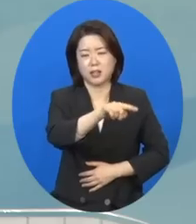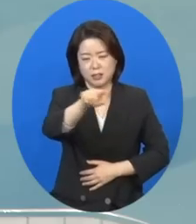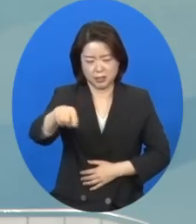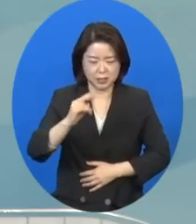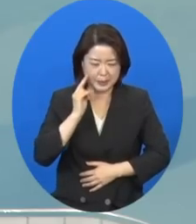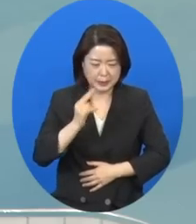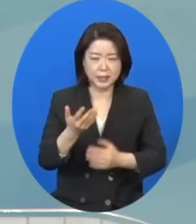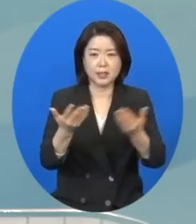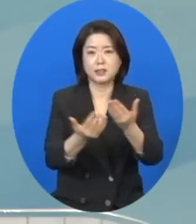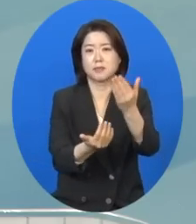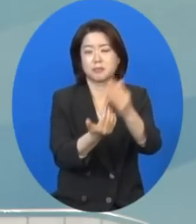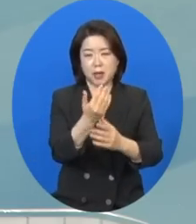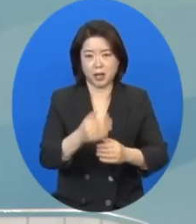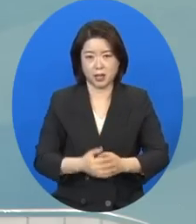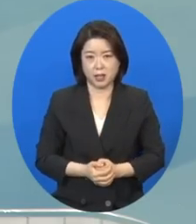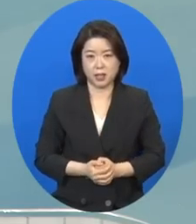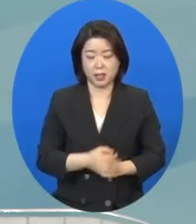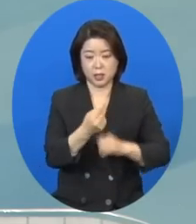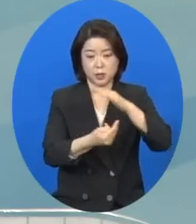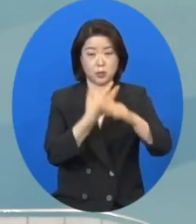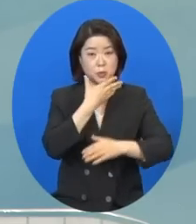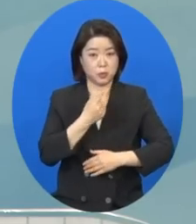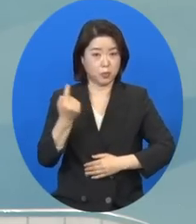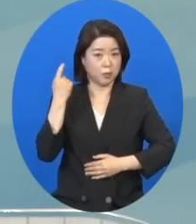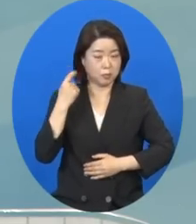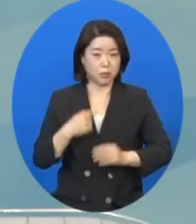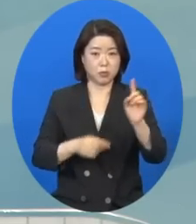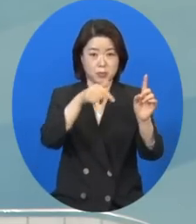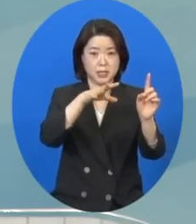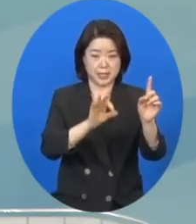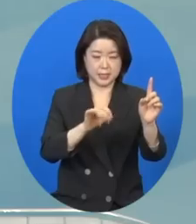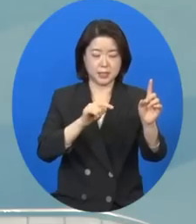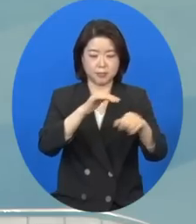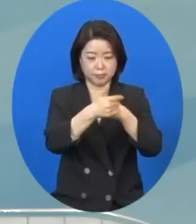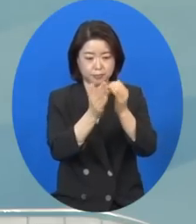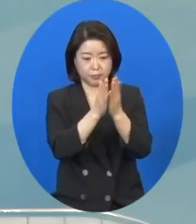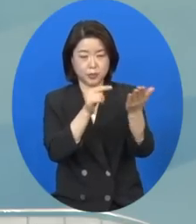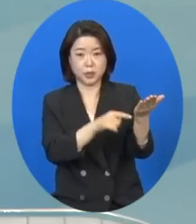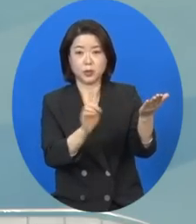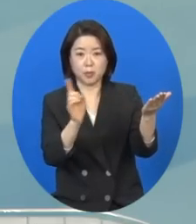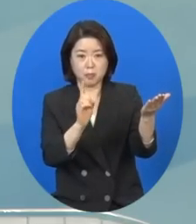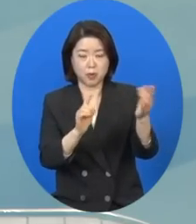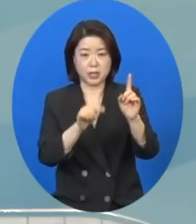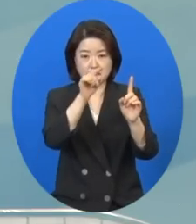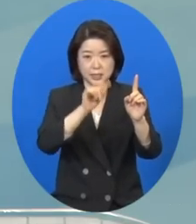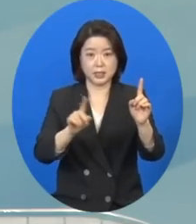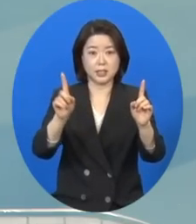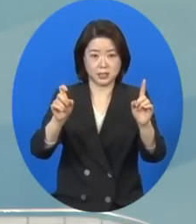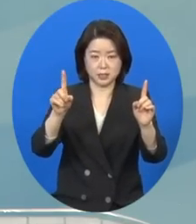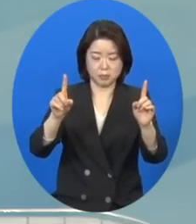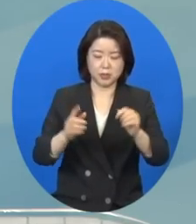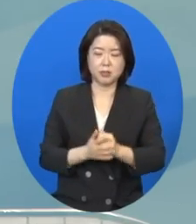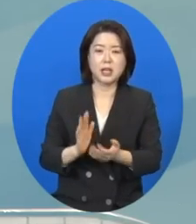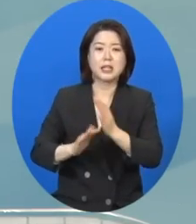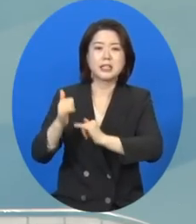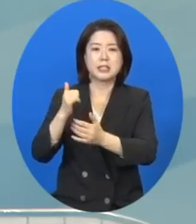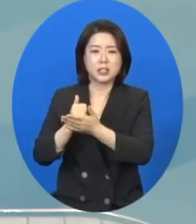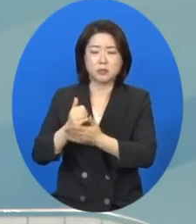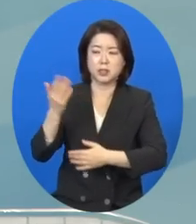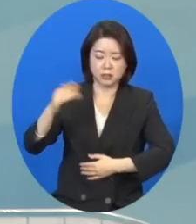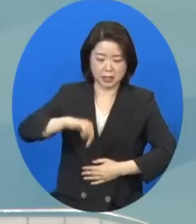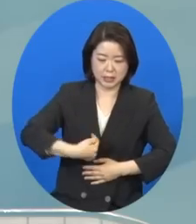것이죠 그러나 이미 요한복음 1장에서 성경은 이렇게 얘기를 하고 있습니다 1장 11절입니다 예수님이 저 그가